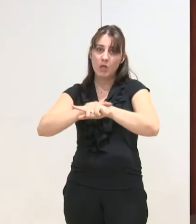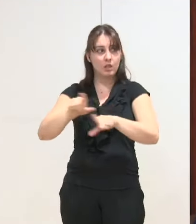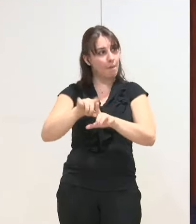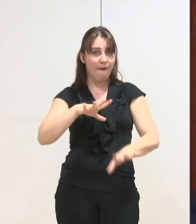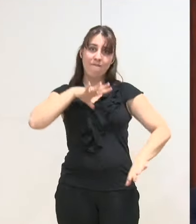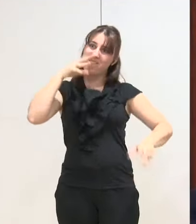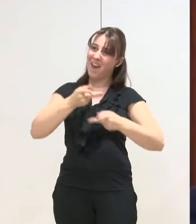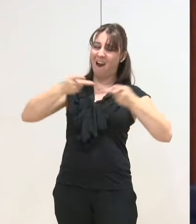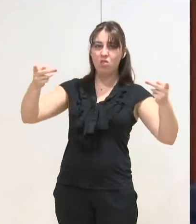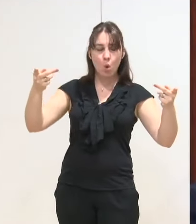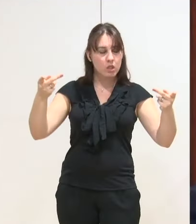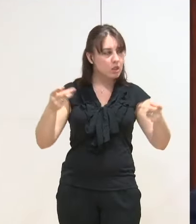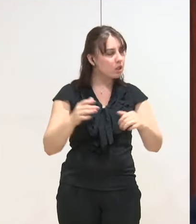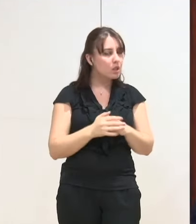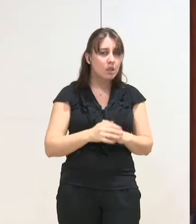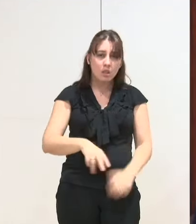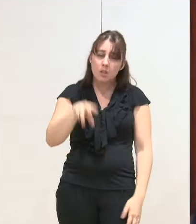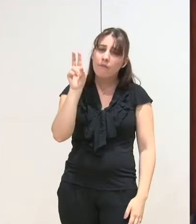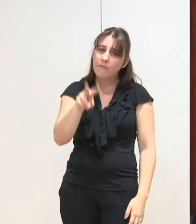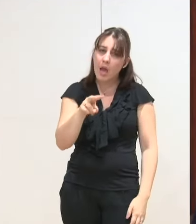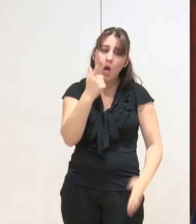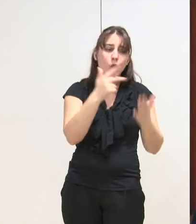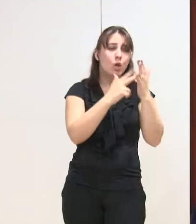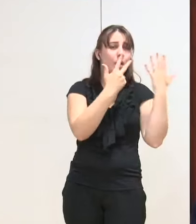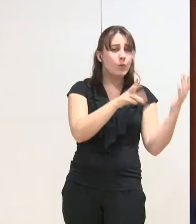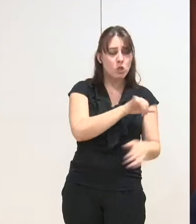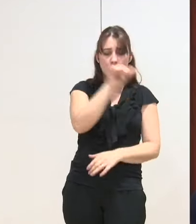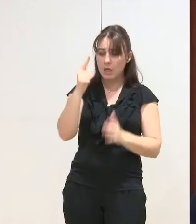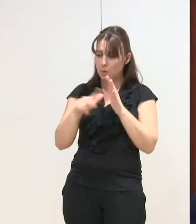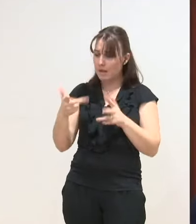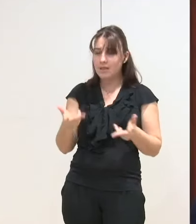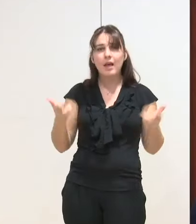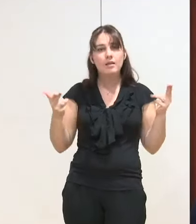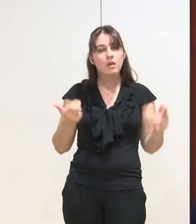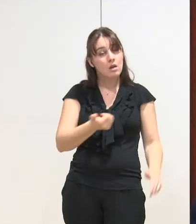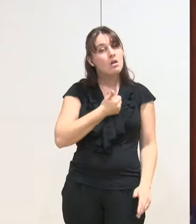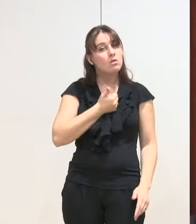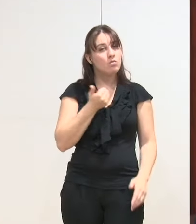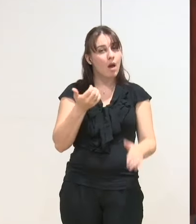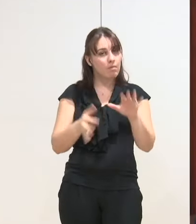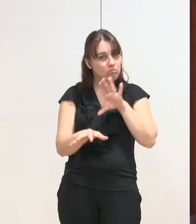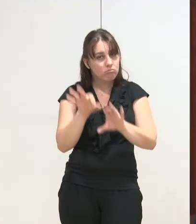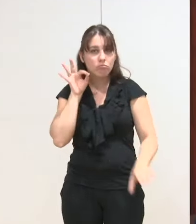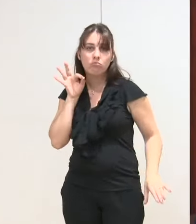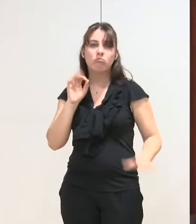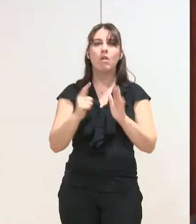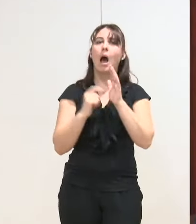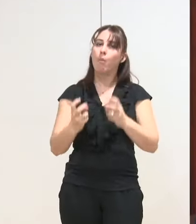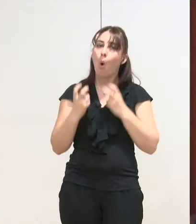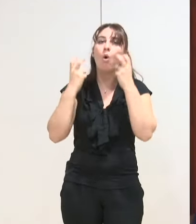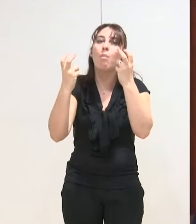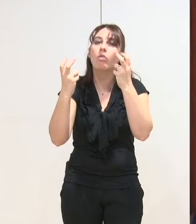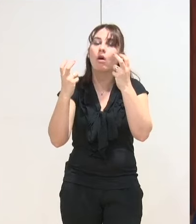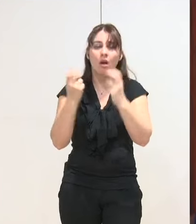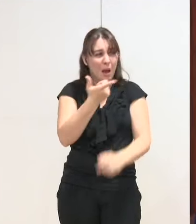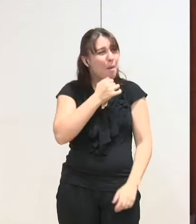en réalité entre 2008 et 2013 et en effet parce que nous avions fait le choix d'augmenter les impôts choix qui n'a pas